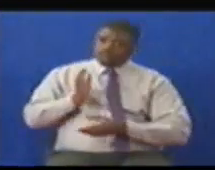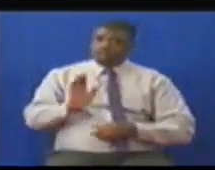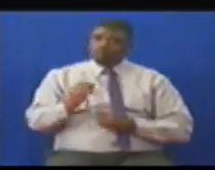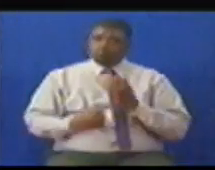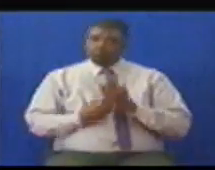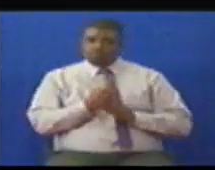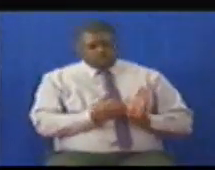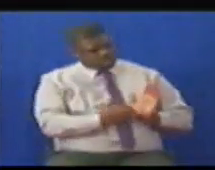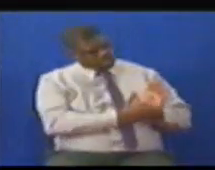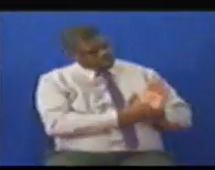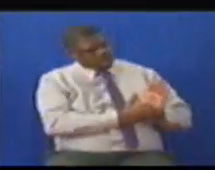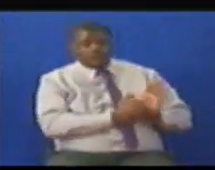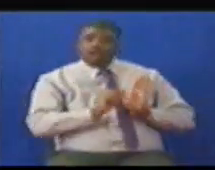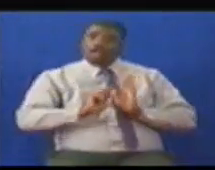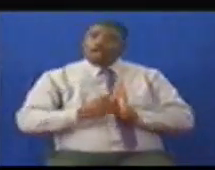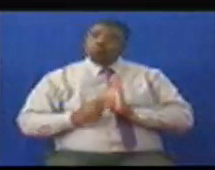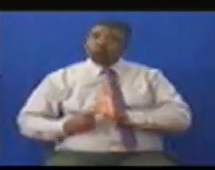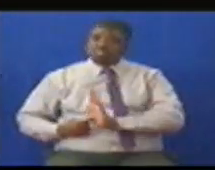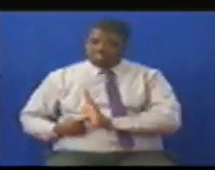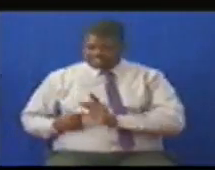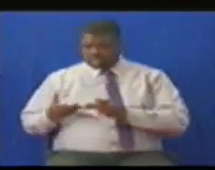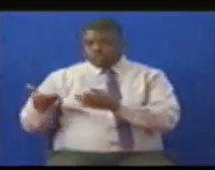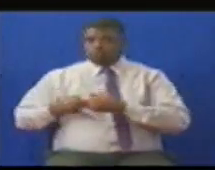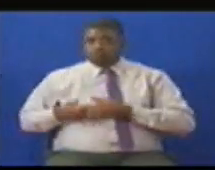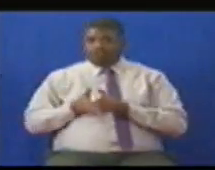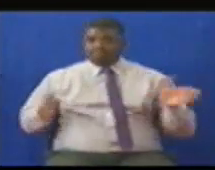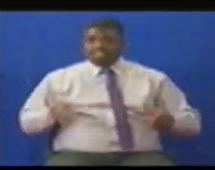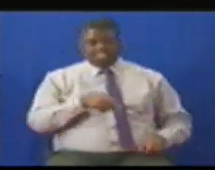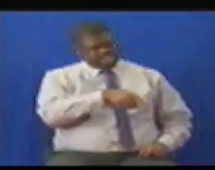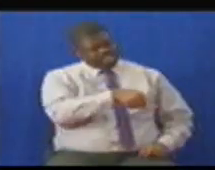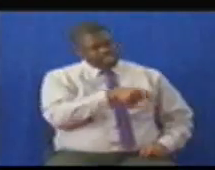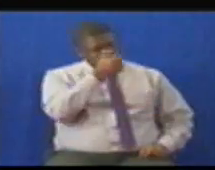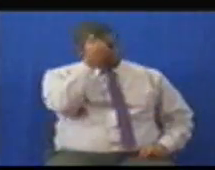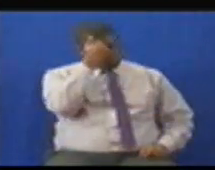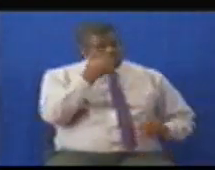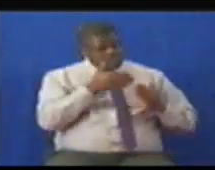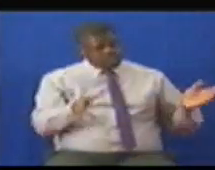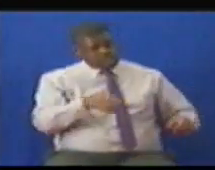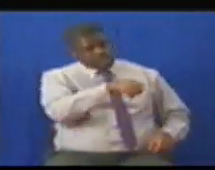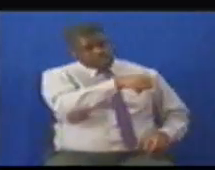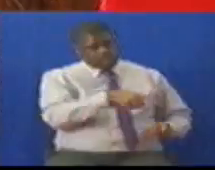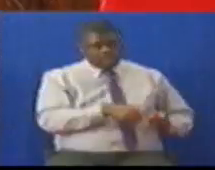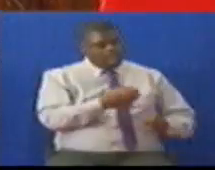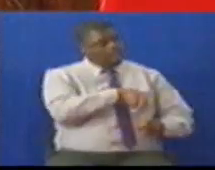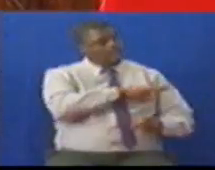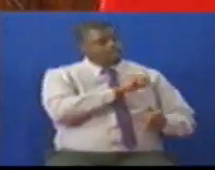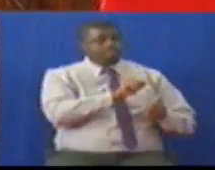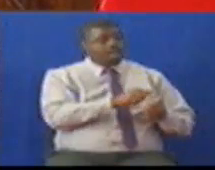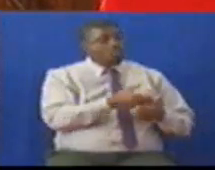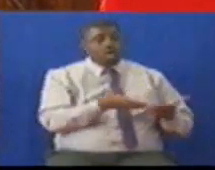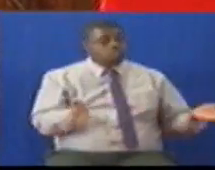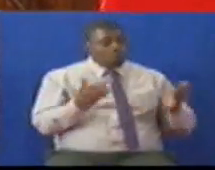sheria na kanuni. Mheshimiwa Spika, nichukue fursa hii kwa mara nyingine tena kuikumbusha serikali kwamba bila rasilimali watu wenye